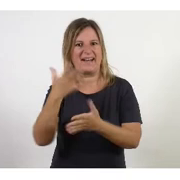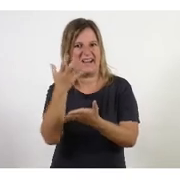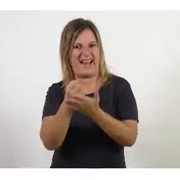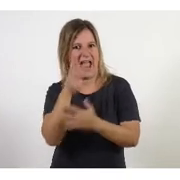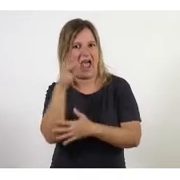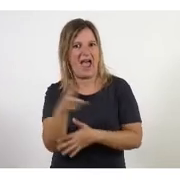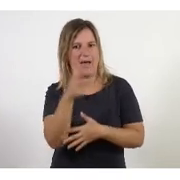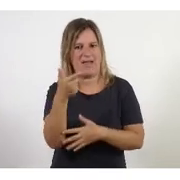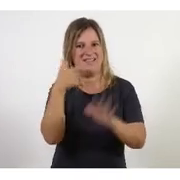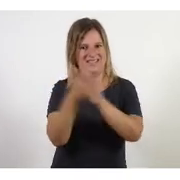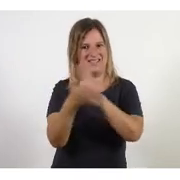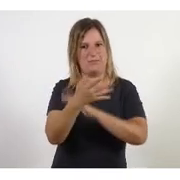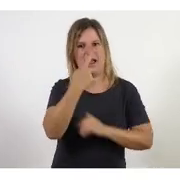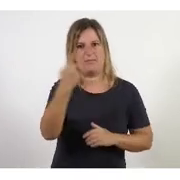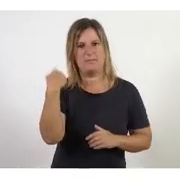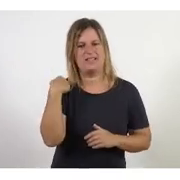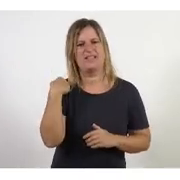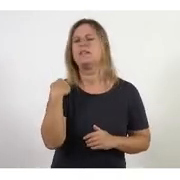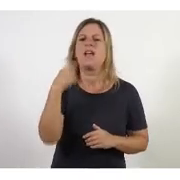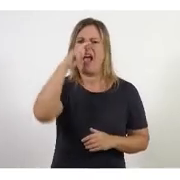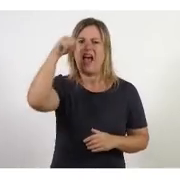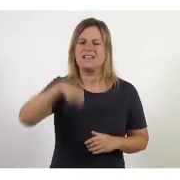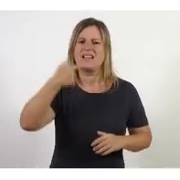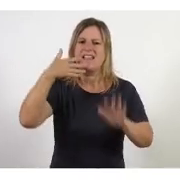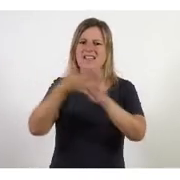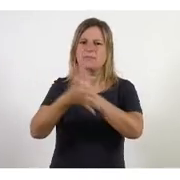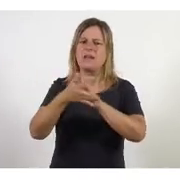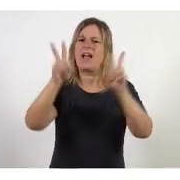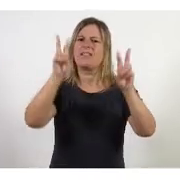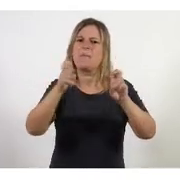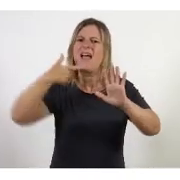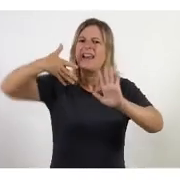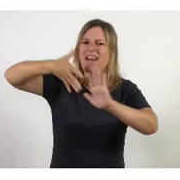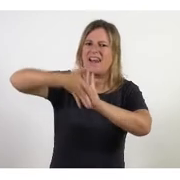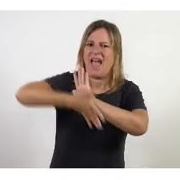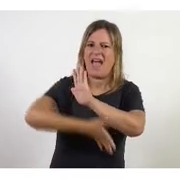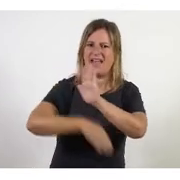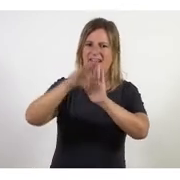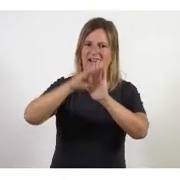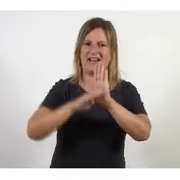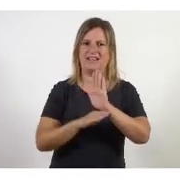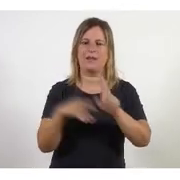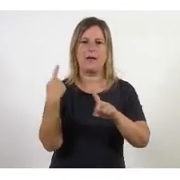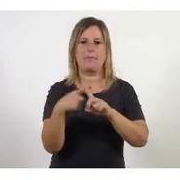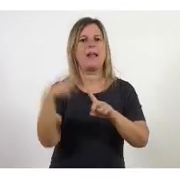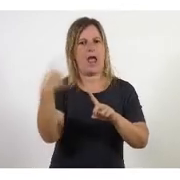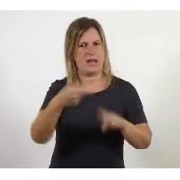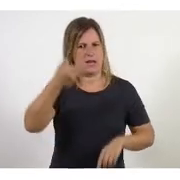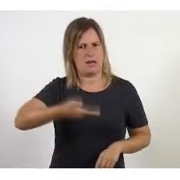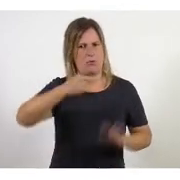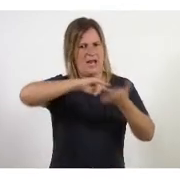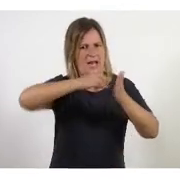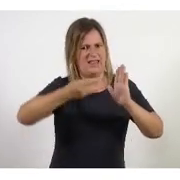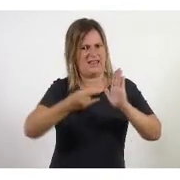que farem és parlarem de narrativa i el que vull és que entengueu que més enllà de les qüestions tècniques, l'important és